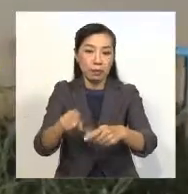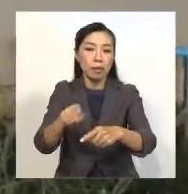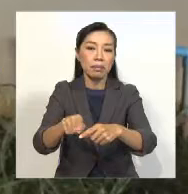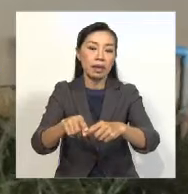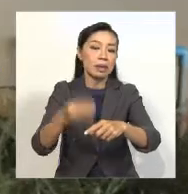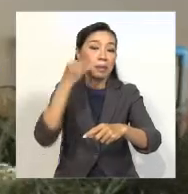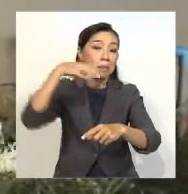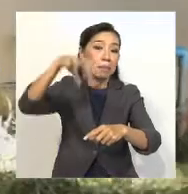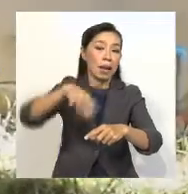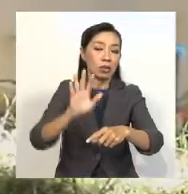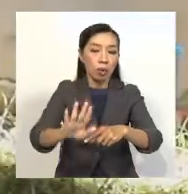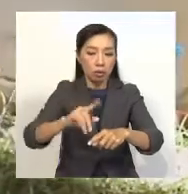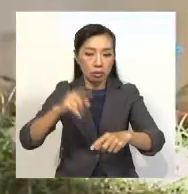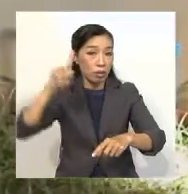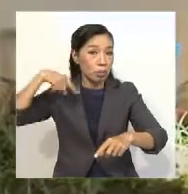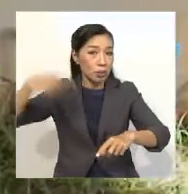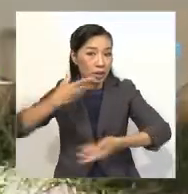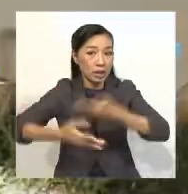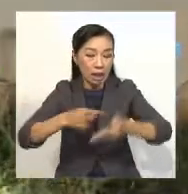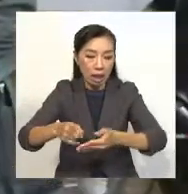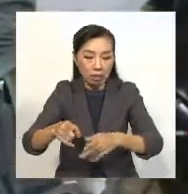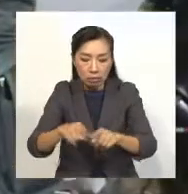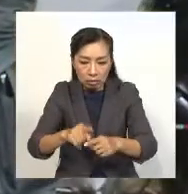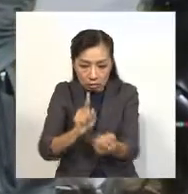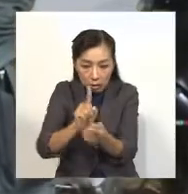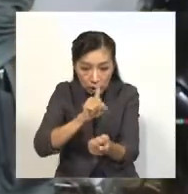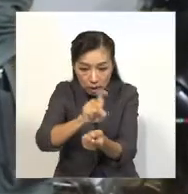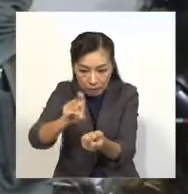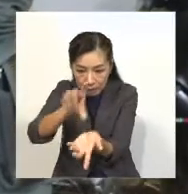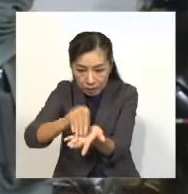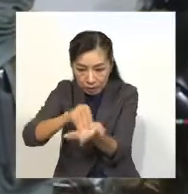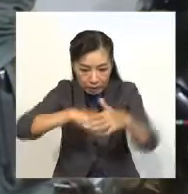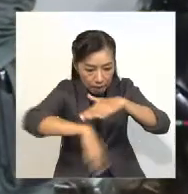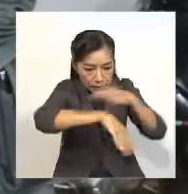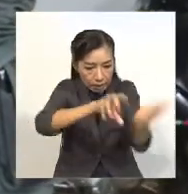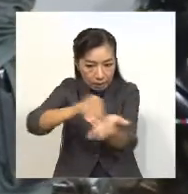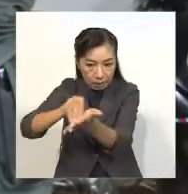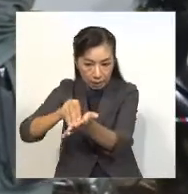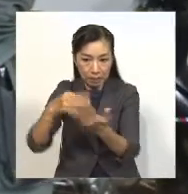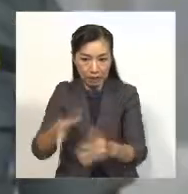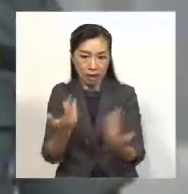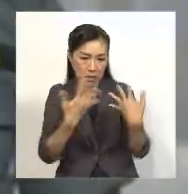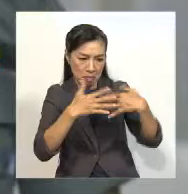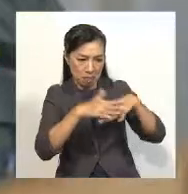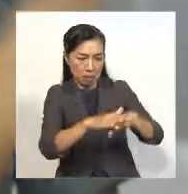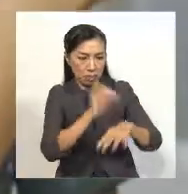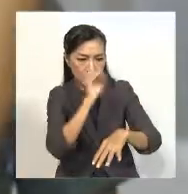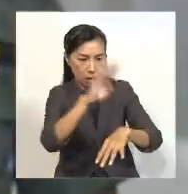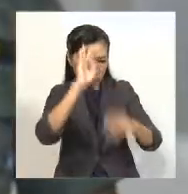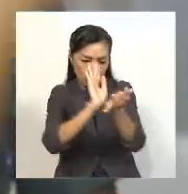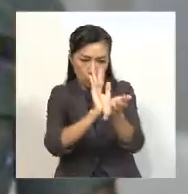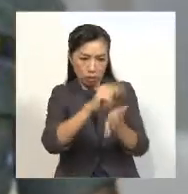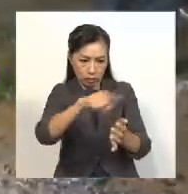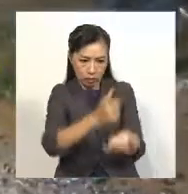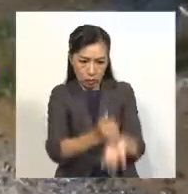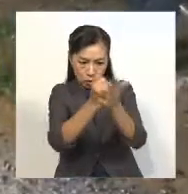เกิดเหตุทันทีนะคะเพื่อที่จะไปสอบปากคำผู้เสียหายแล้วก็เก็บพยานหลักฐานขณะเดียวกันมีการประสานกำลังในพื้นที่ให้ตั้งจุ